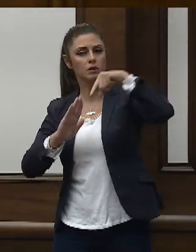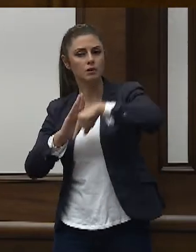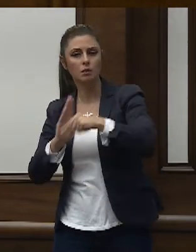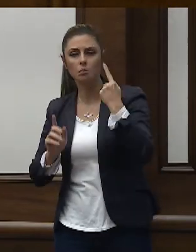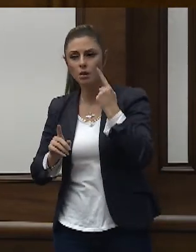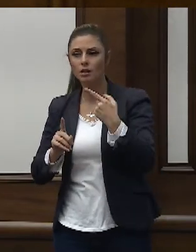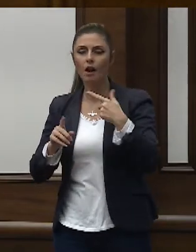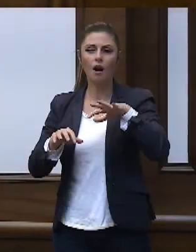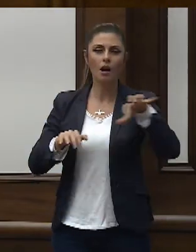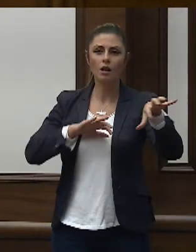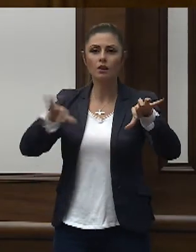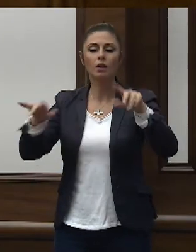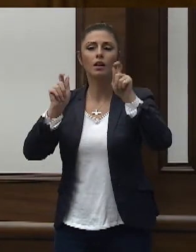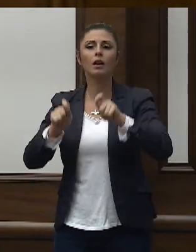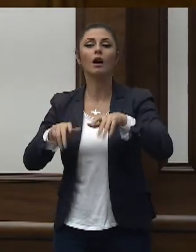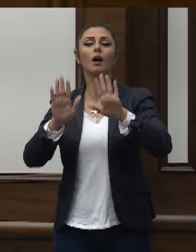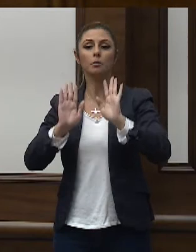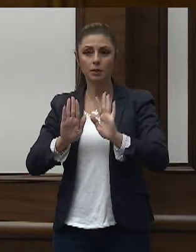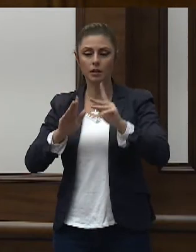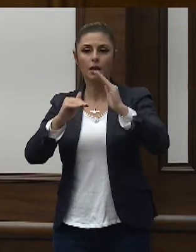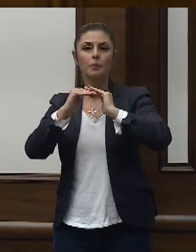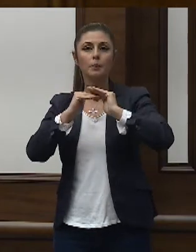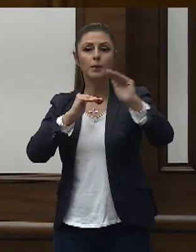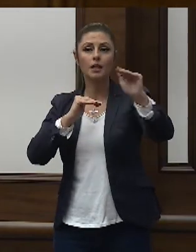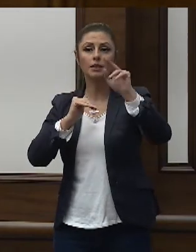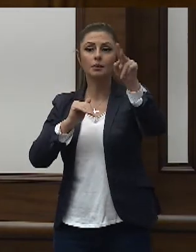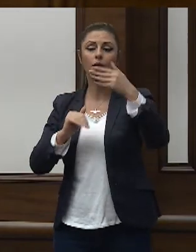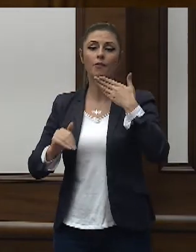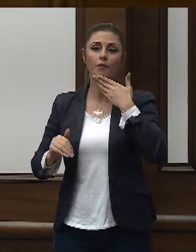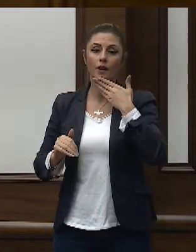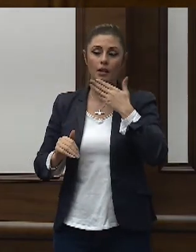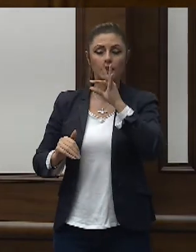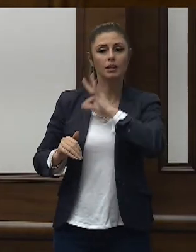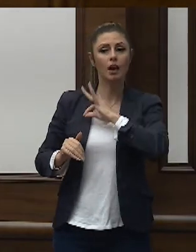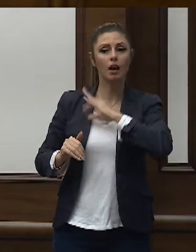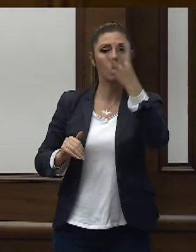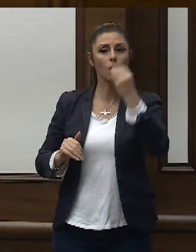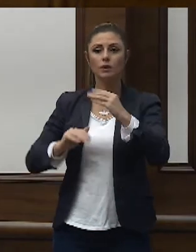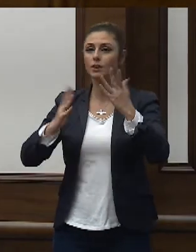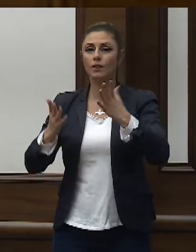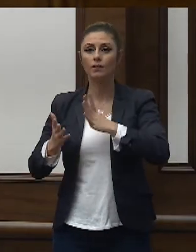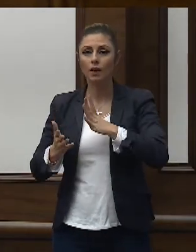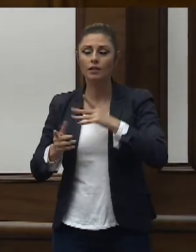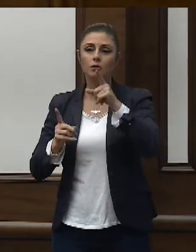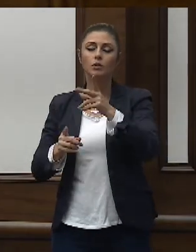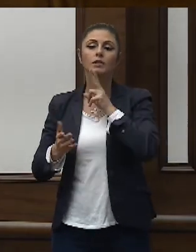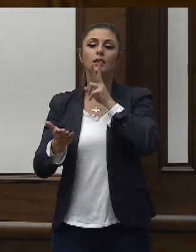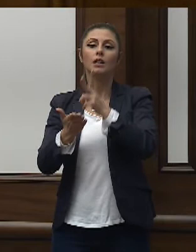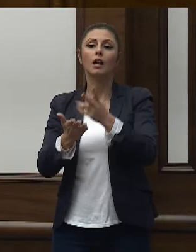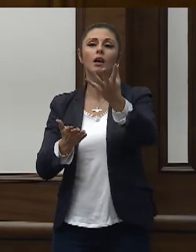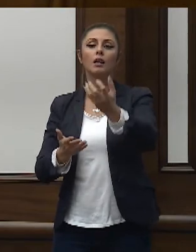parti bu parti demeden vatandaşın lehine olan kararların tamamında ittifakla karar almış olmazdan